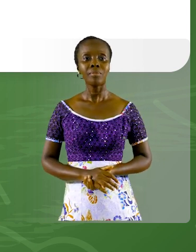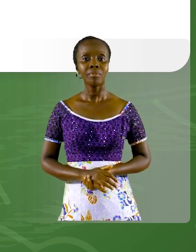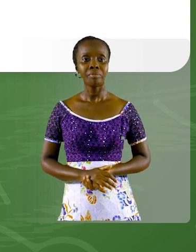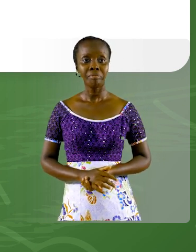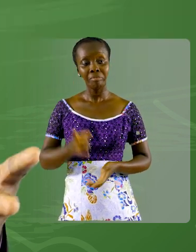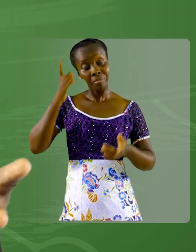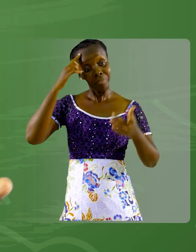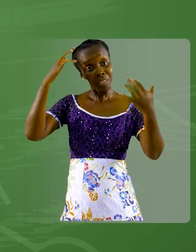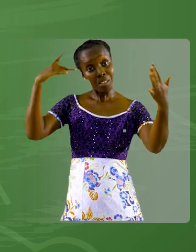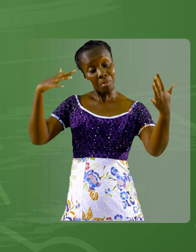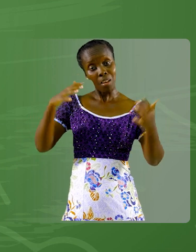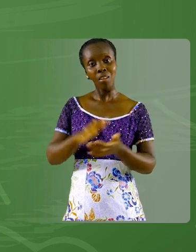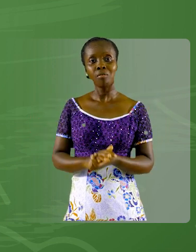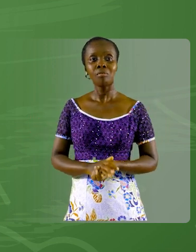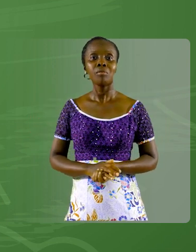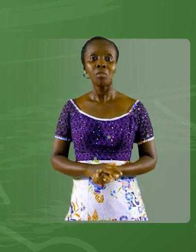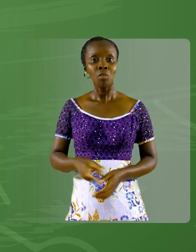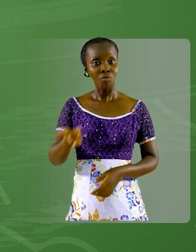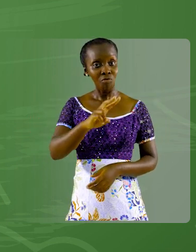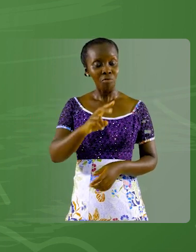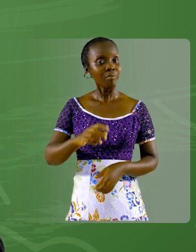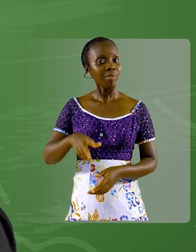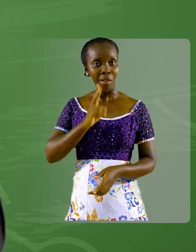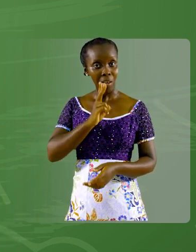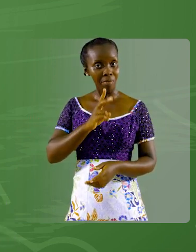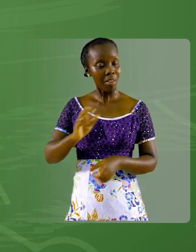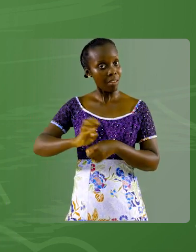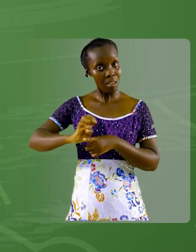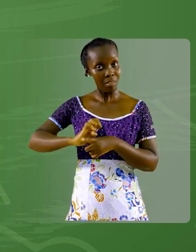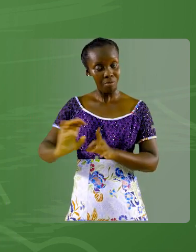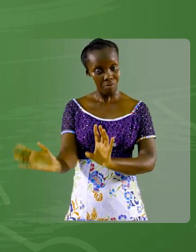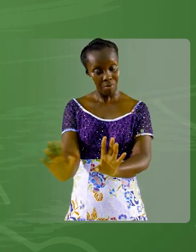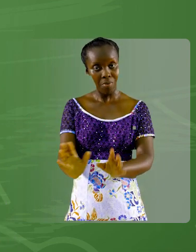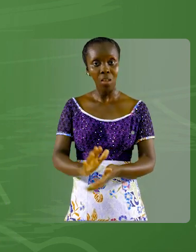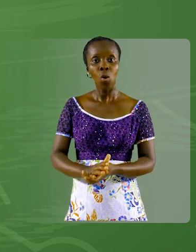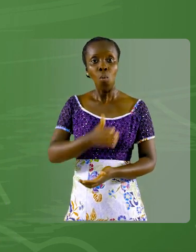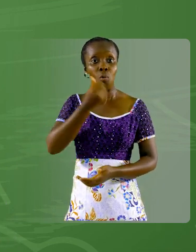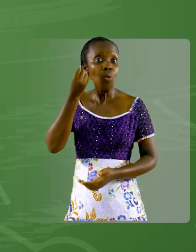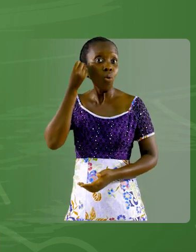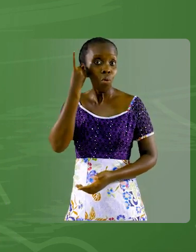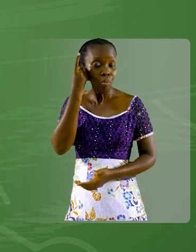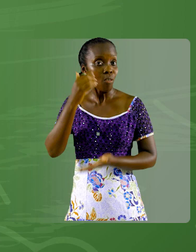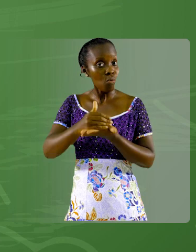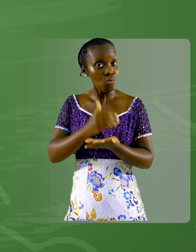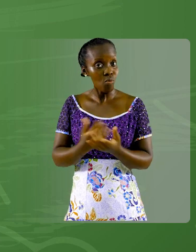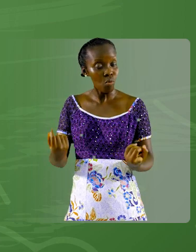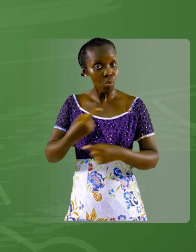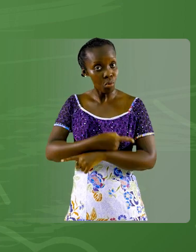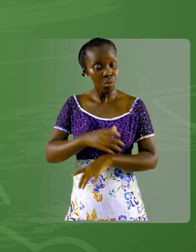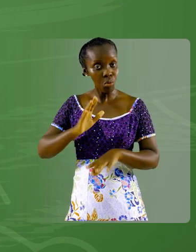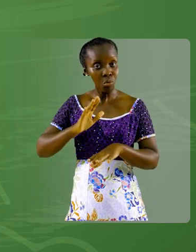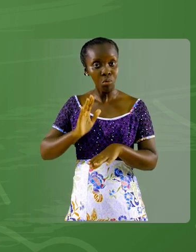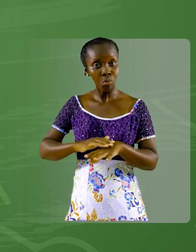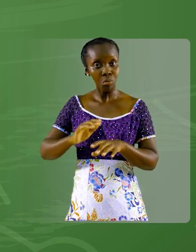Nous espérons que vous ferez cet exercice pour approfondir votre compréhension de l'adverbe que nous